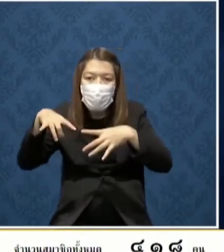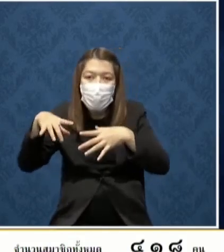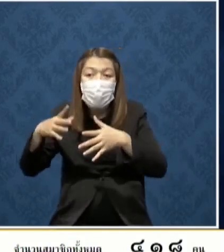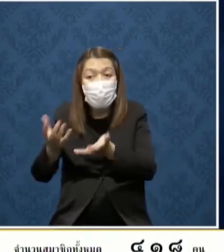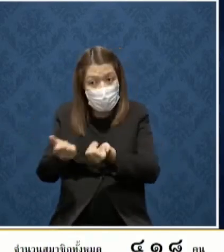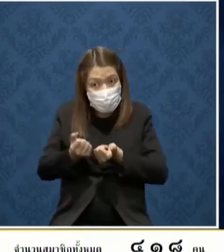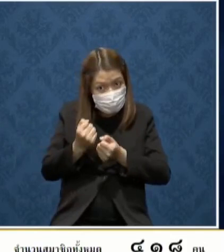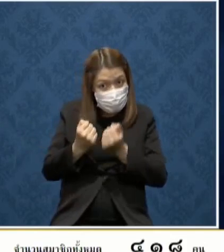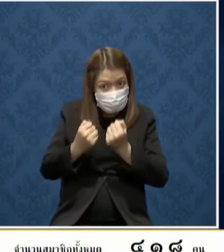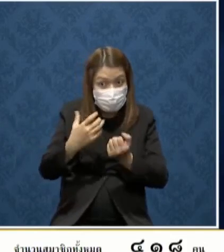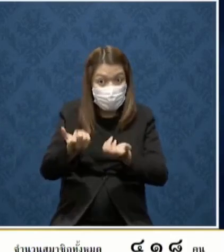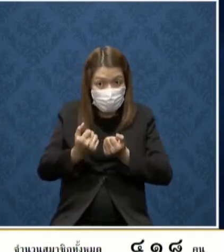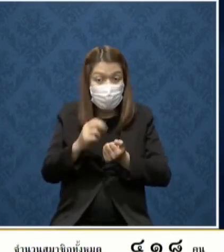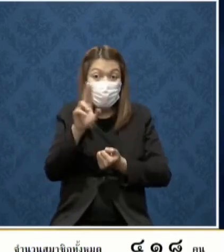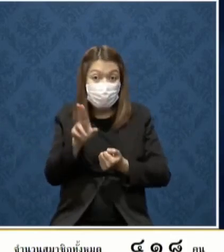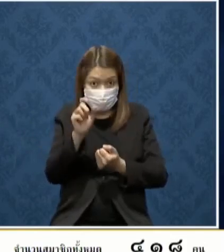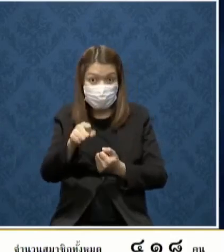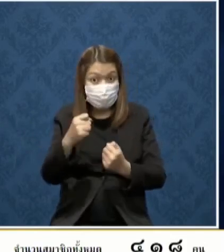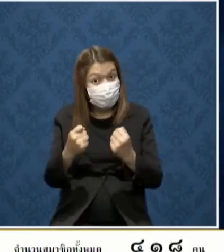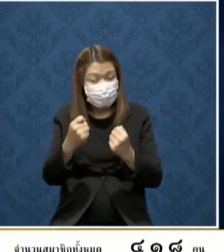แต่ivering simplistic aprender ลด เอากมาใช้